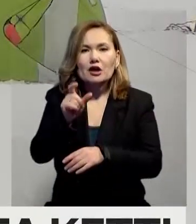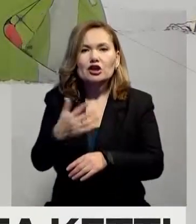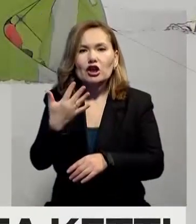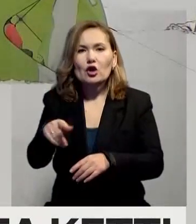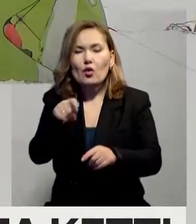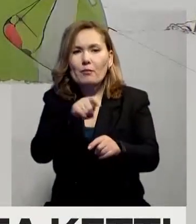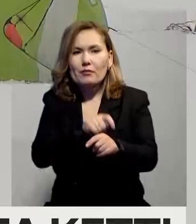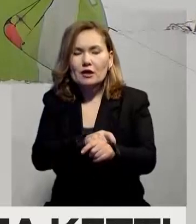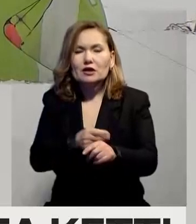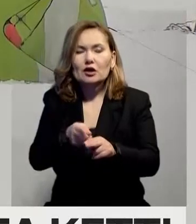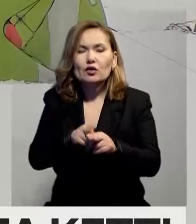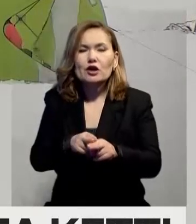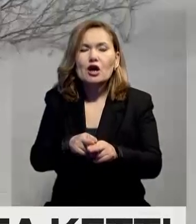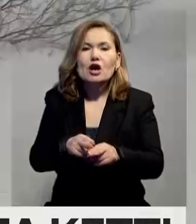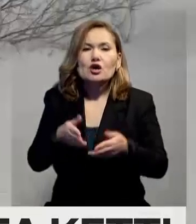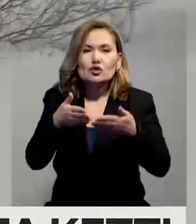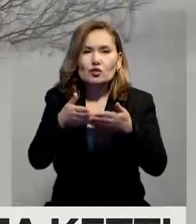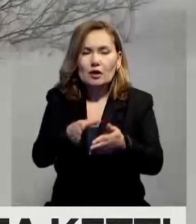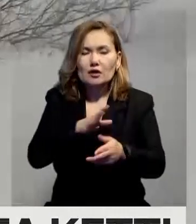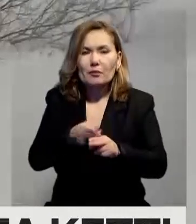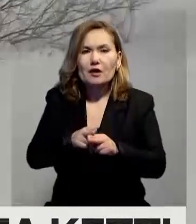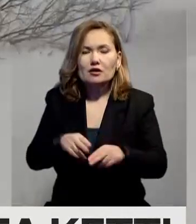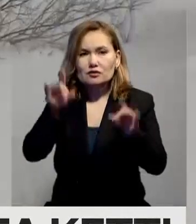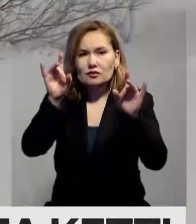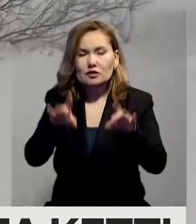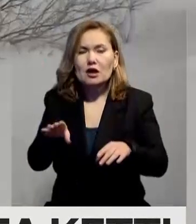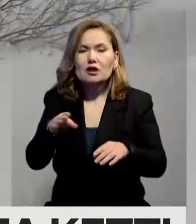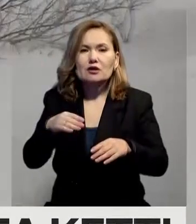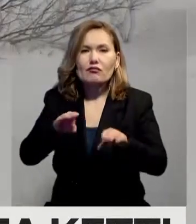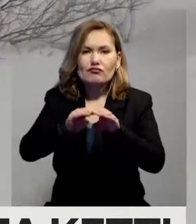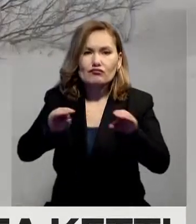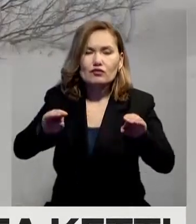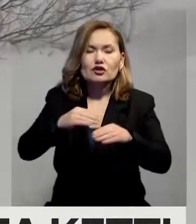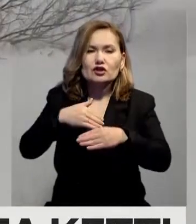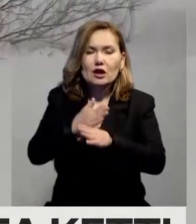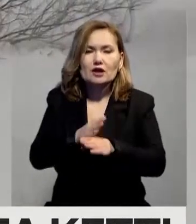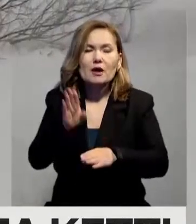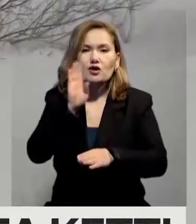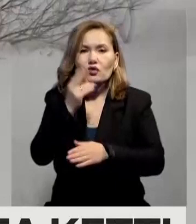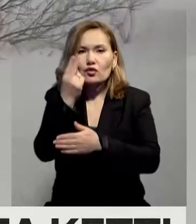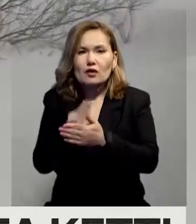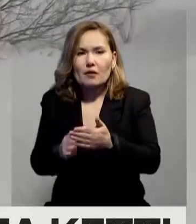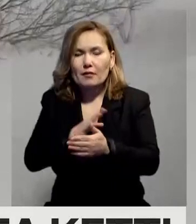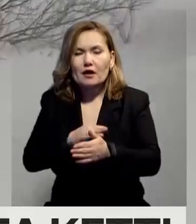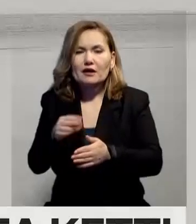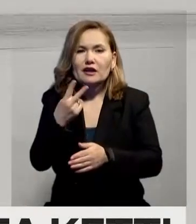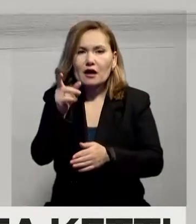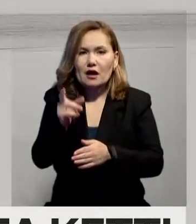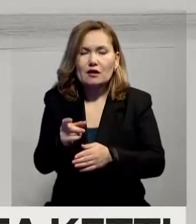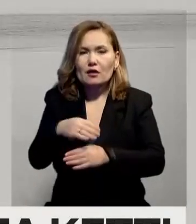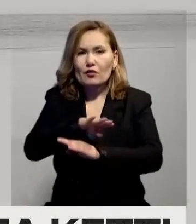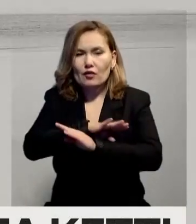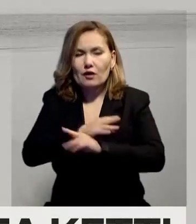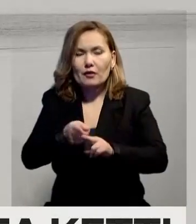ойыққа қармақ салған. Кенеттен мұз жарылып, екеуі де су астына кеткен. Құтқарушылар бір адамның сүйегін көп ұзамай тапты. Ал